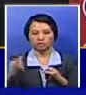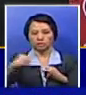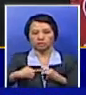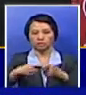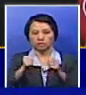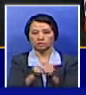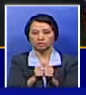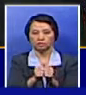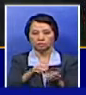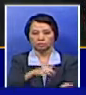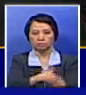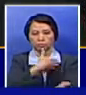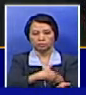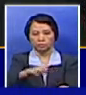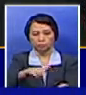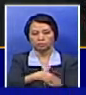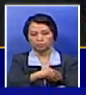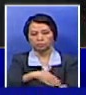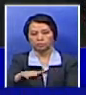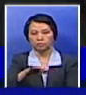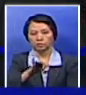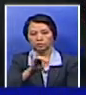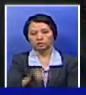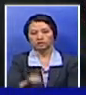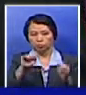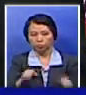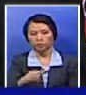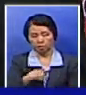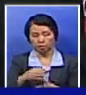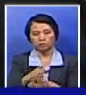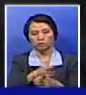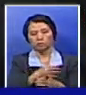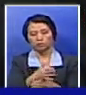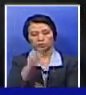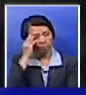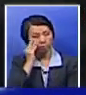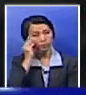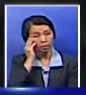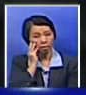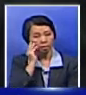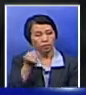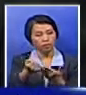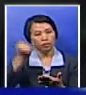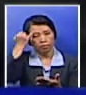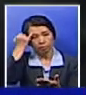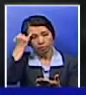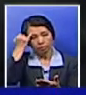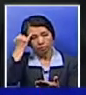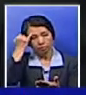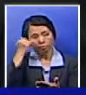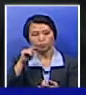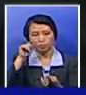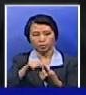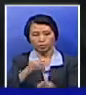dengan muzik yang boleh saya kongsikan pengalaman, ilmu